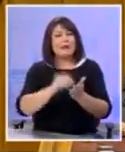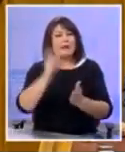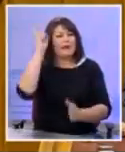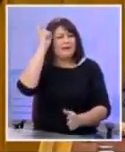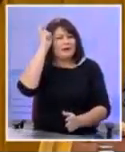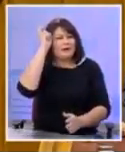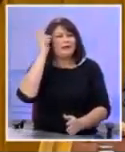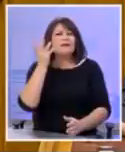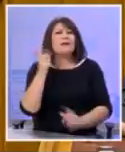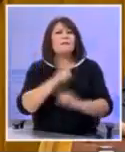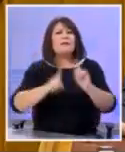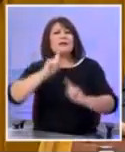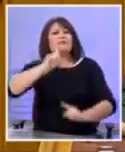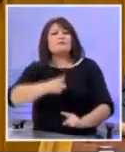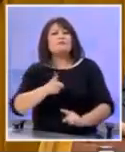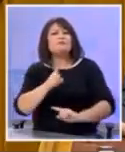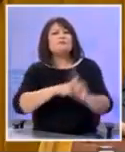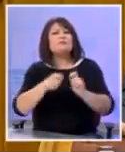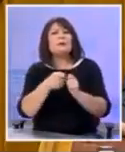ξαναθυμηθούμε ποιοι τα επέβαλαν.